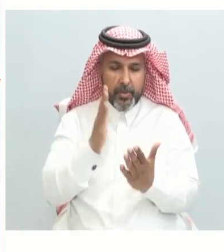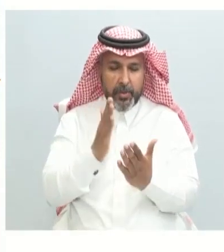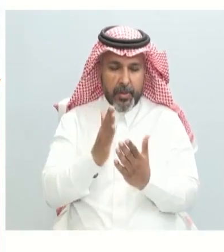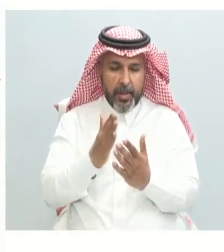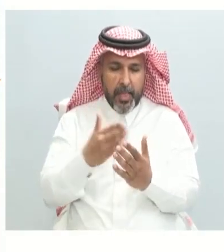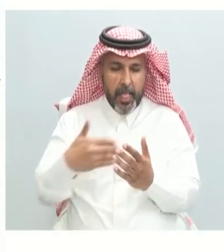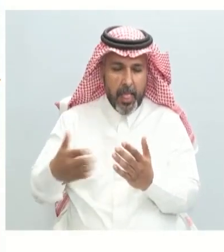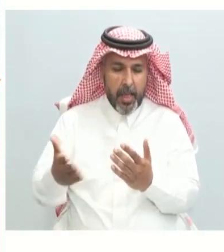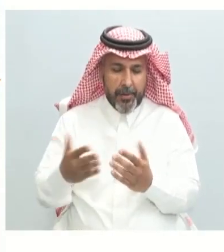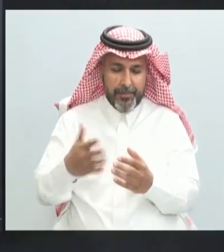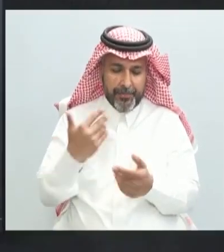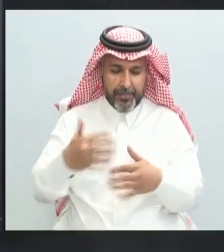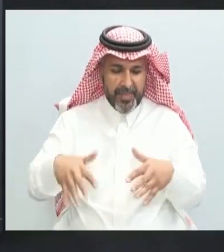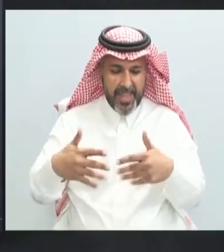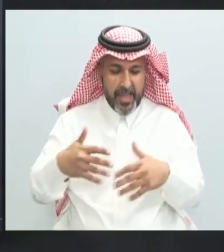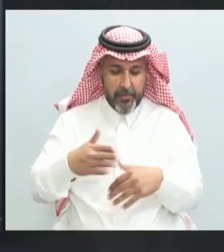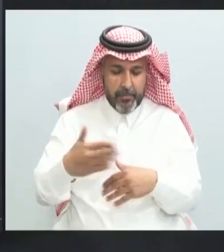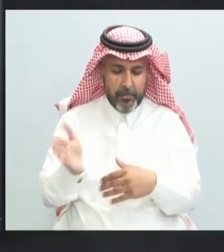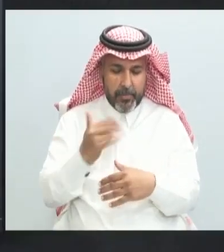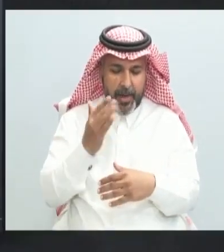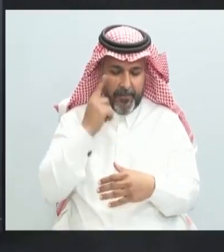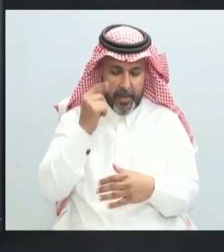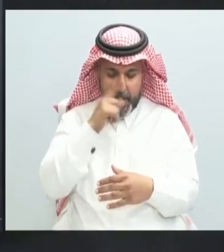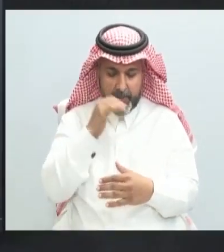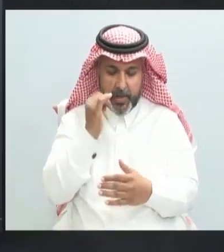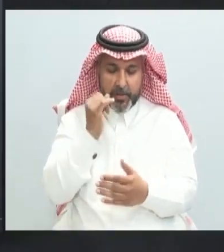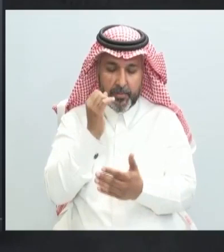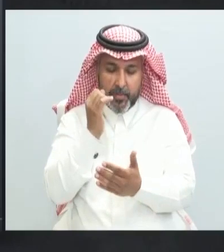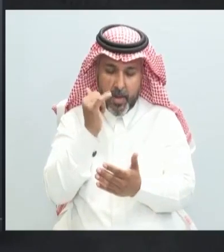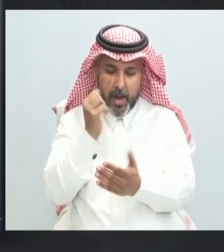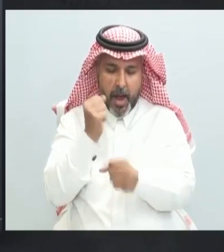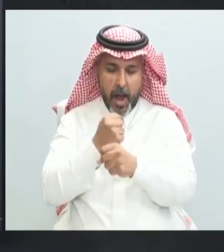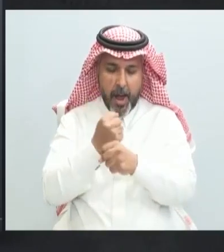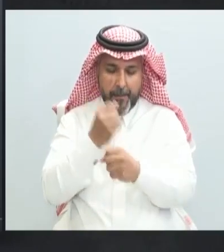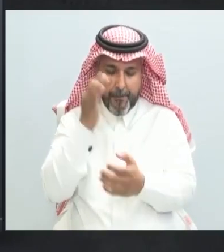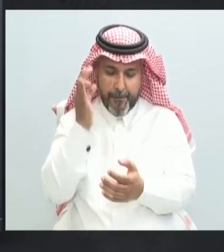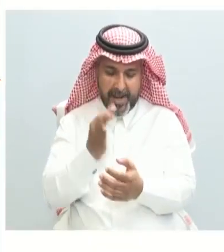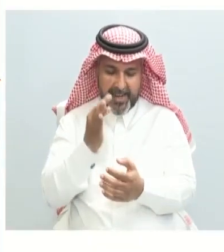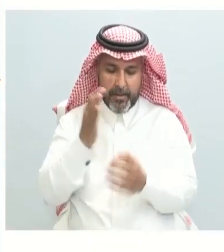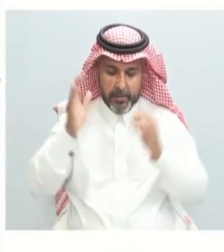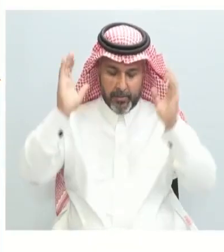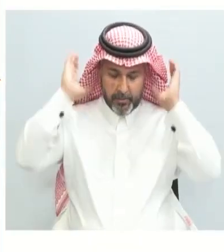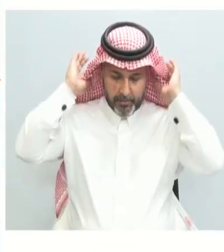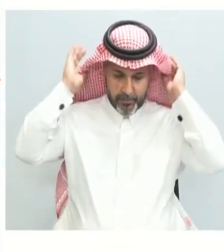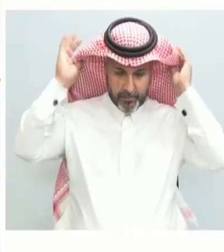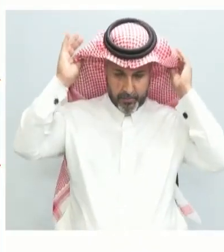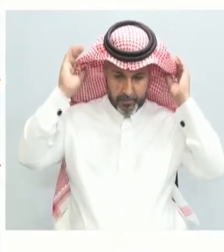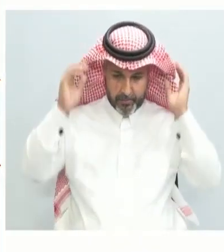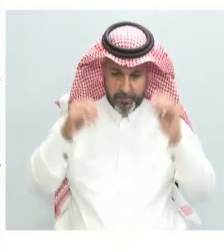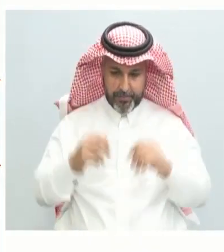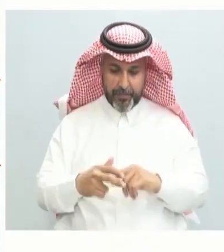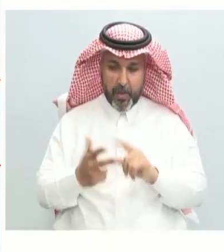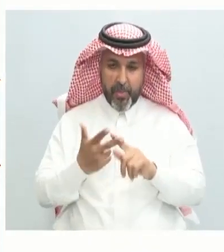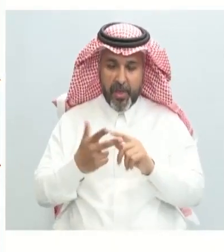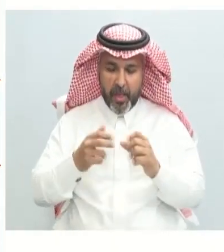ومراقبه الله في اداء الاعمال الموكله اليك كذلك ثلاثه الاستعداد